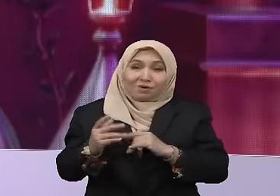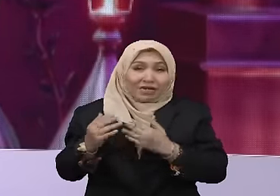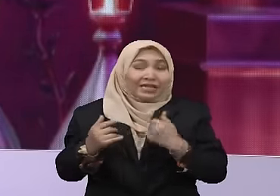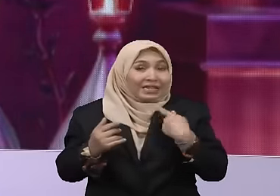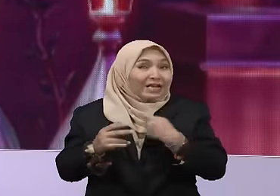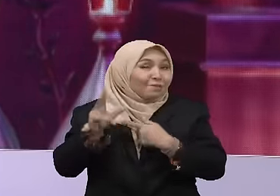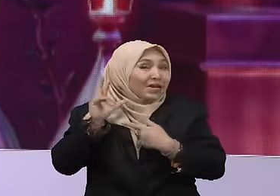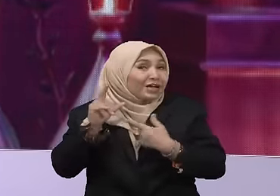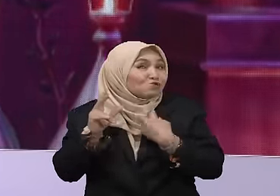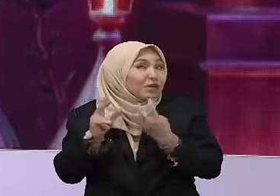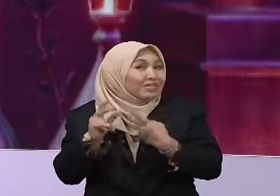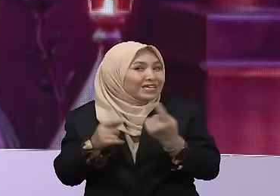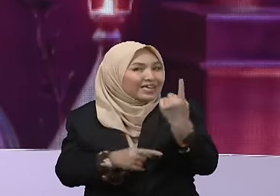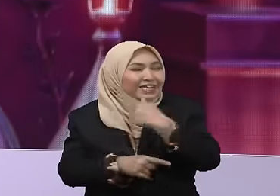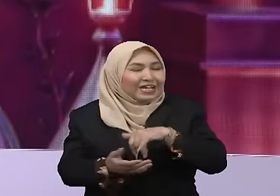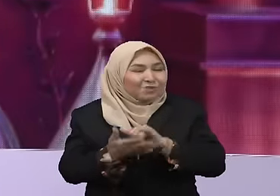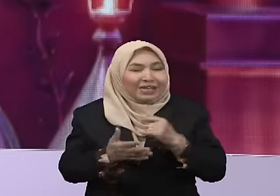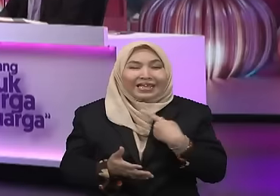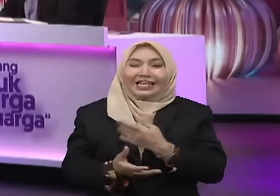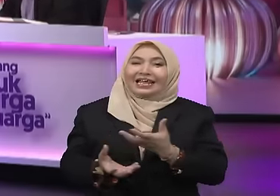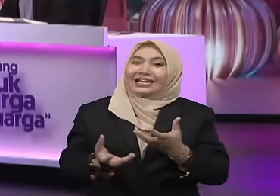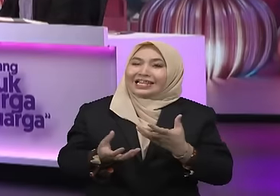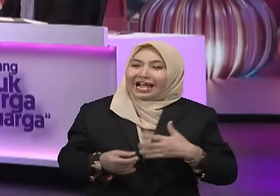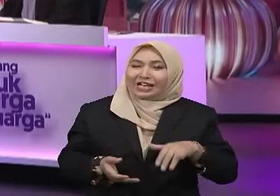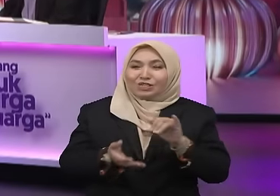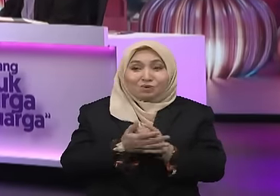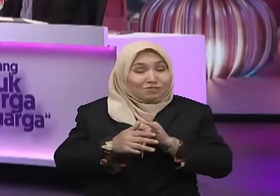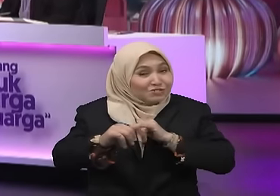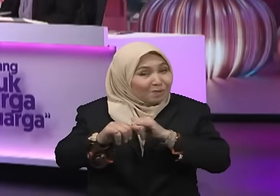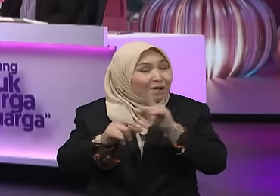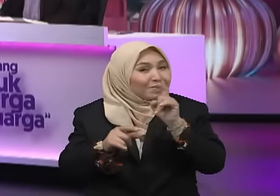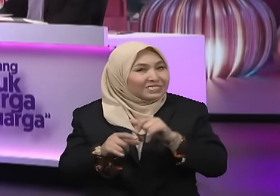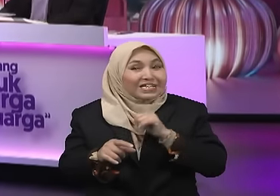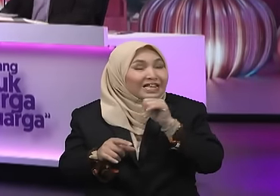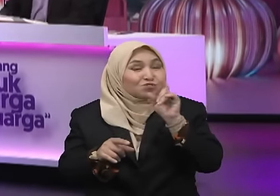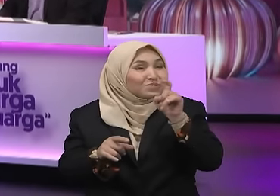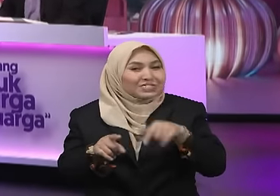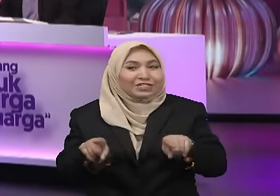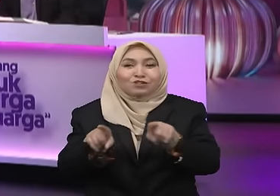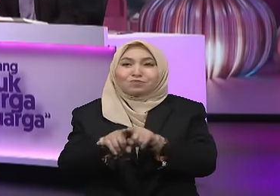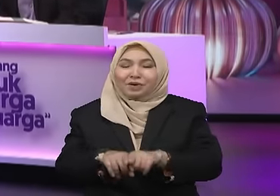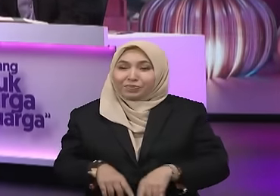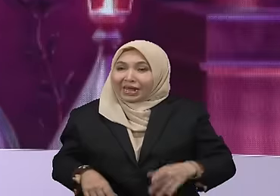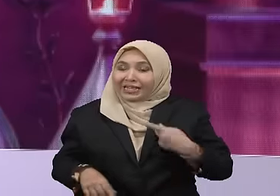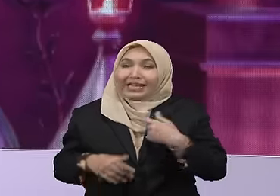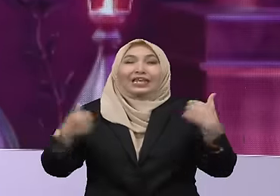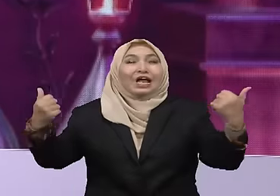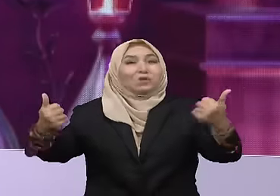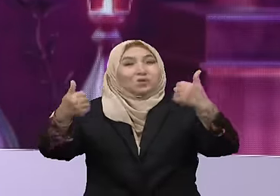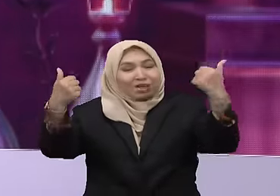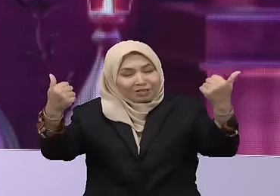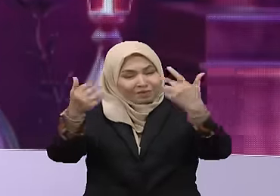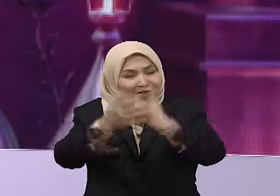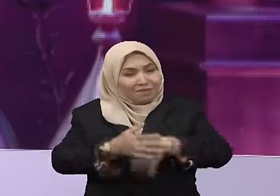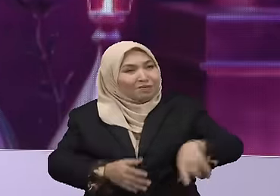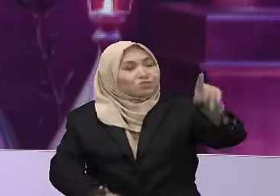akan mendengar suaranya hari ini? Ya, itu yang kita nak. Ya. Sama mestinya tidak serupa. Ya, subhanallah. Kita nak alu-alukan